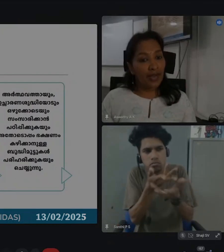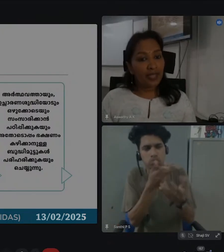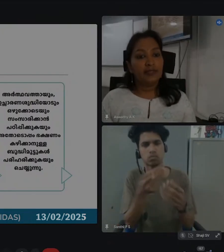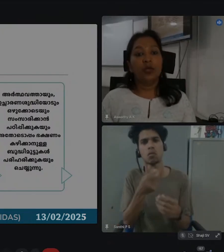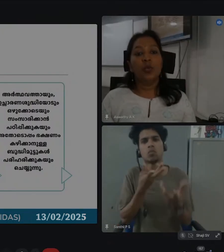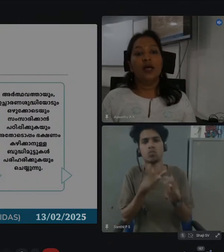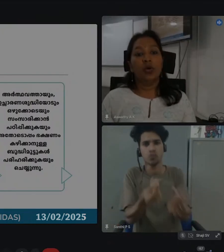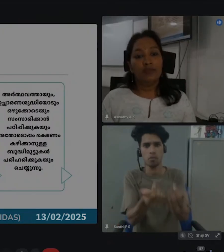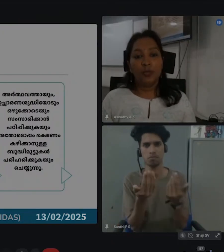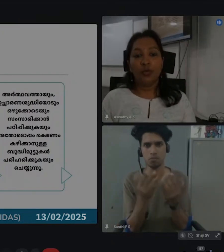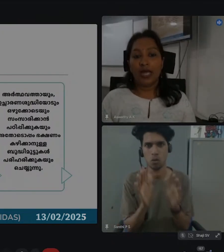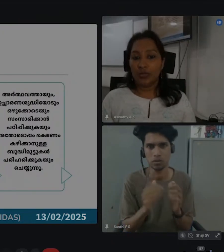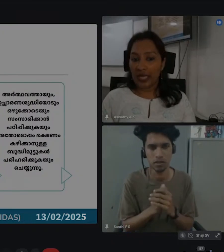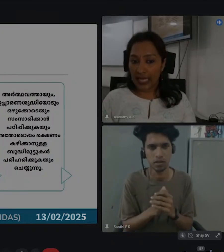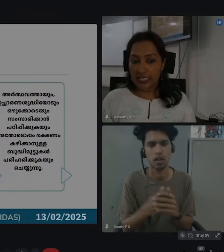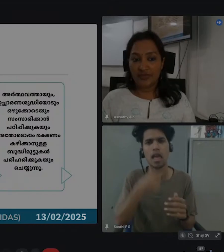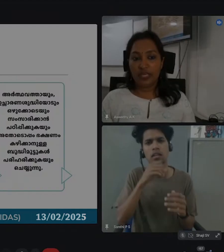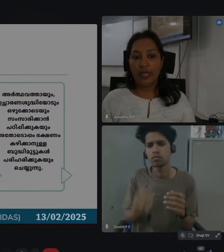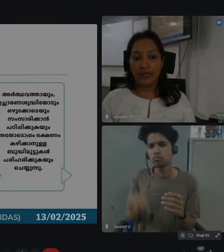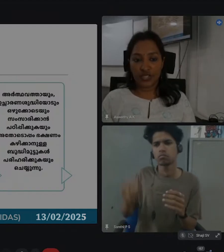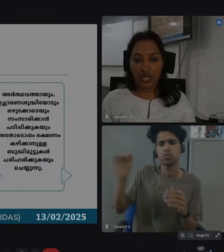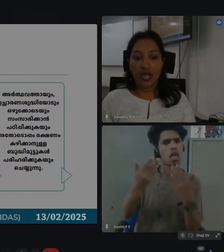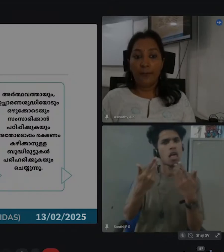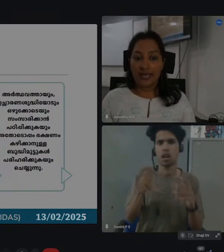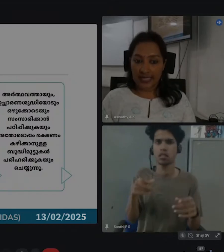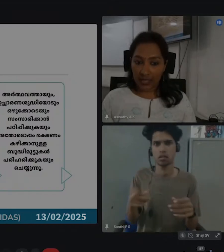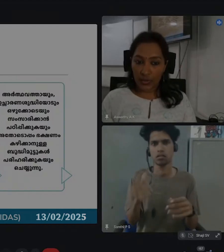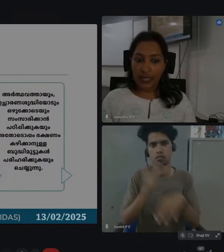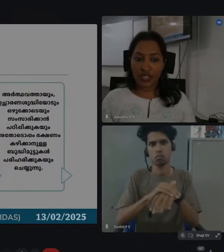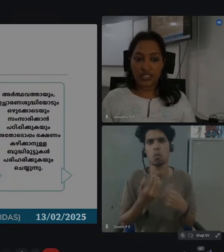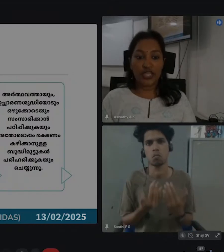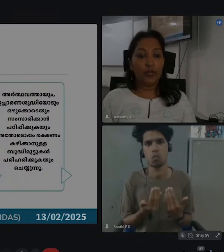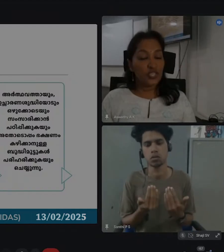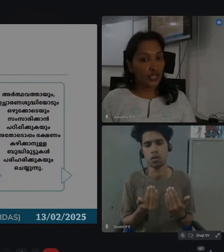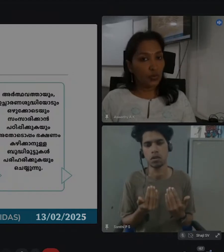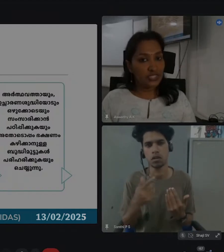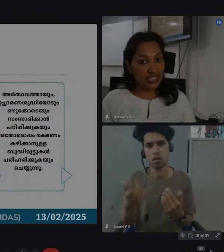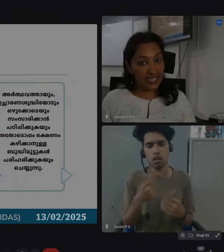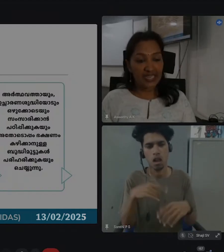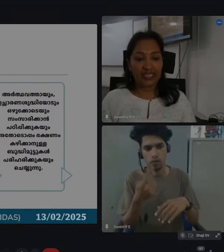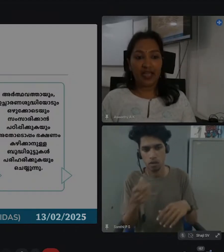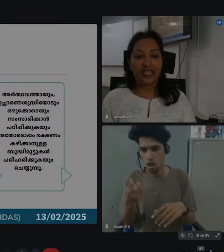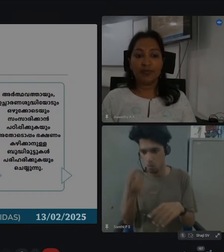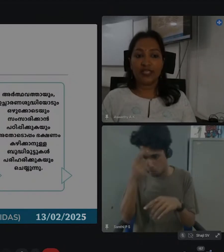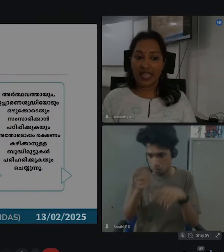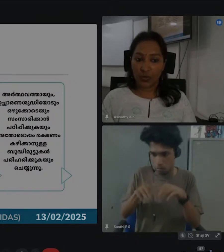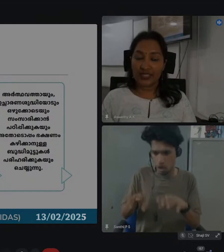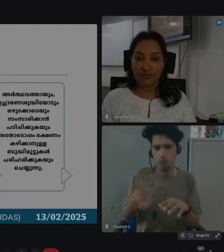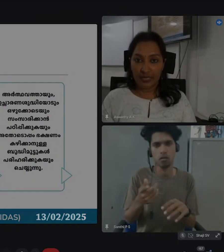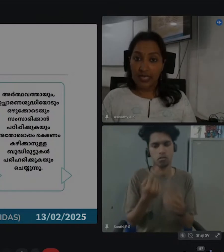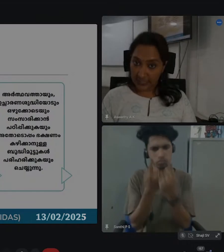എല്ലാ പ്രായത്തിൽ ഉള്ളവരിലും ഉണ്ടാകുന്ന ഈ ആശയവിനിമയ പ്രശ്നങ്ങൾ മനസ്സിലാക്കുകയും ചികിത്സിക്കുകയും ചെയ്യുന്ന ഒരു ചികിത്സാ രീതിയാണ്